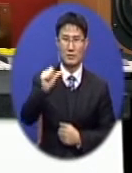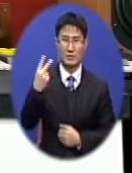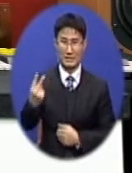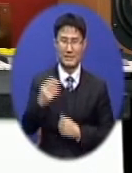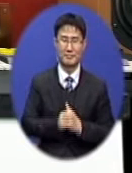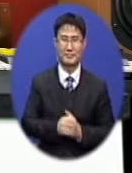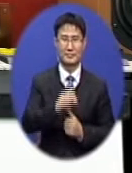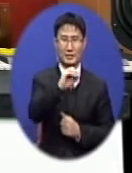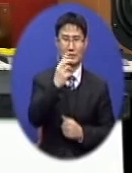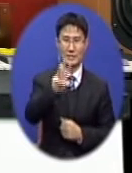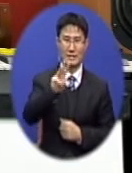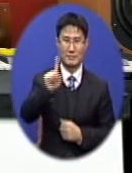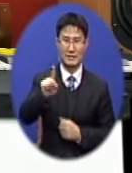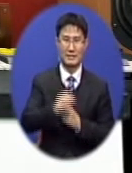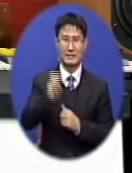061-8552번 축하드립니다.